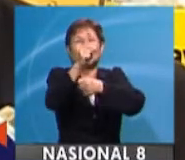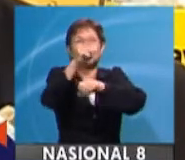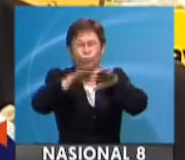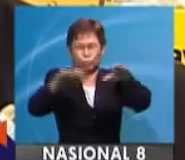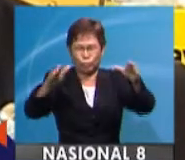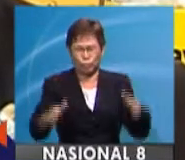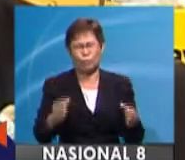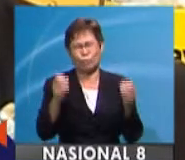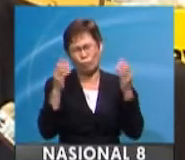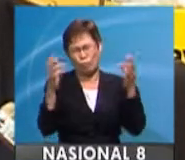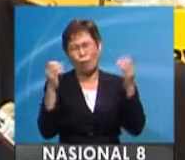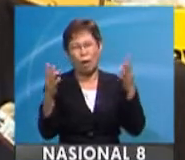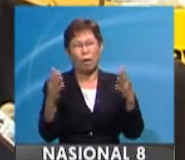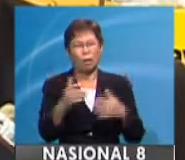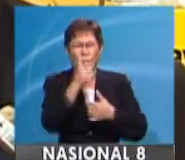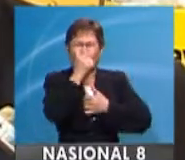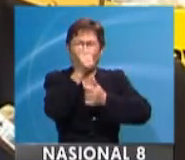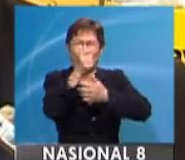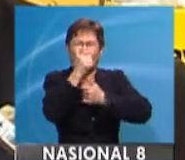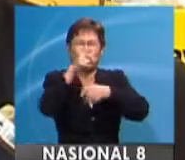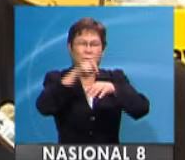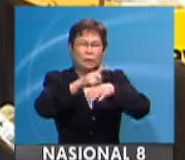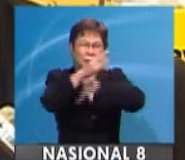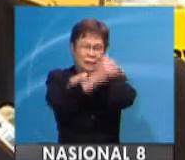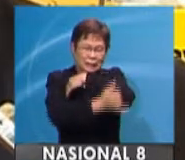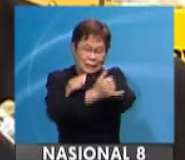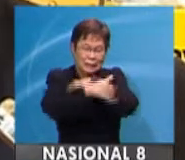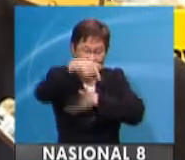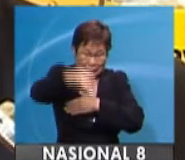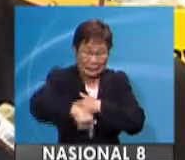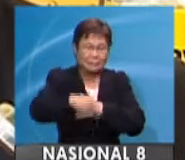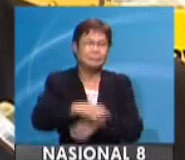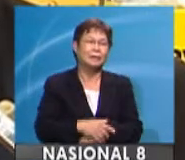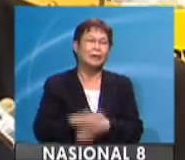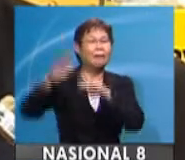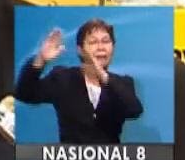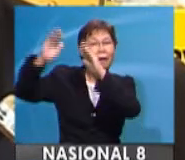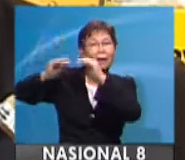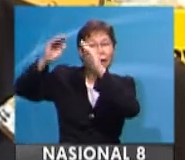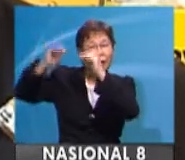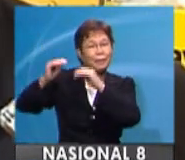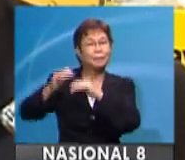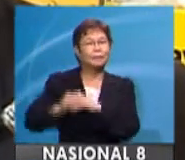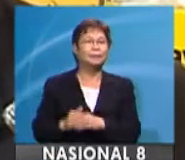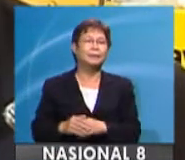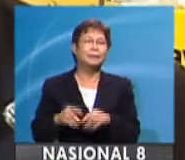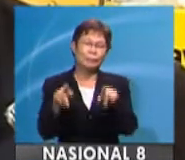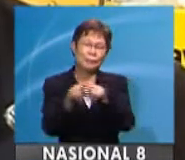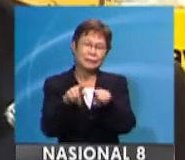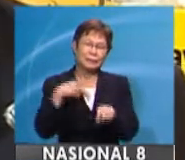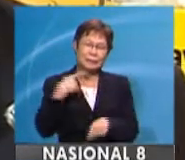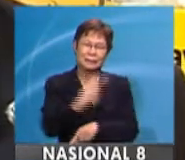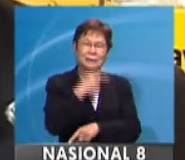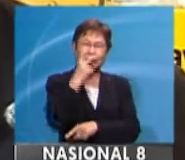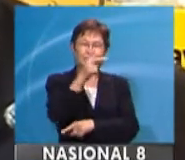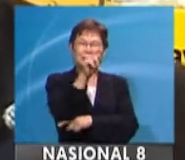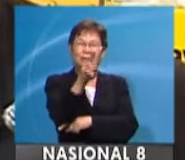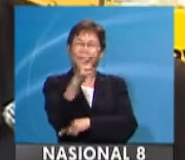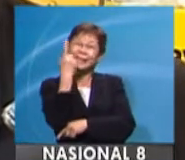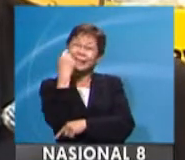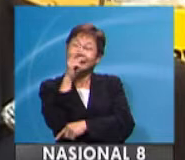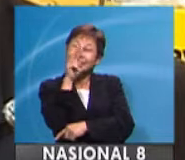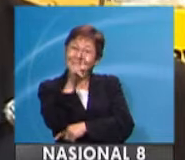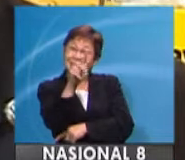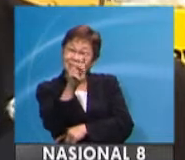Ramai atau minat Dedi Negeri Ini So diharapkan seperti kita nampak di TV Tadi